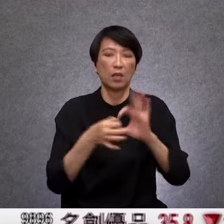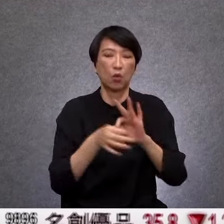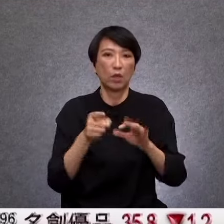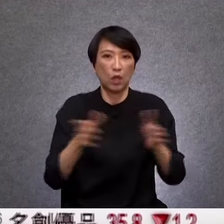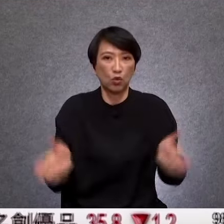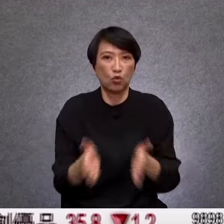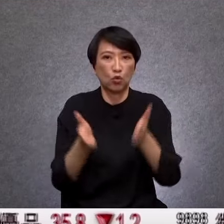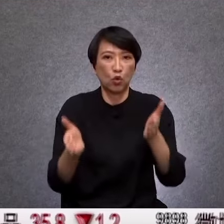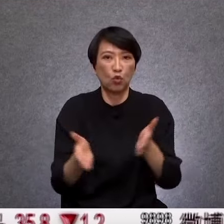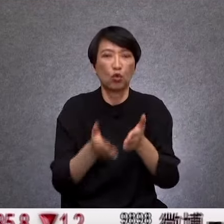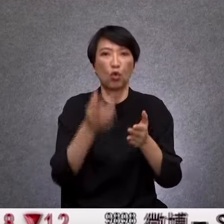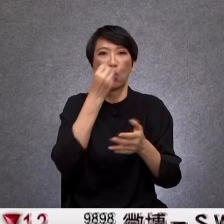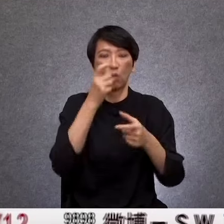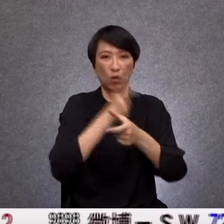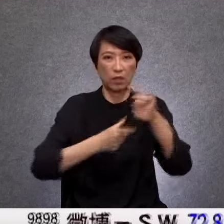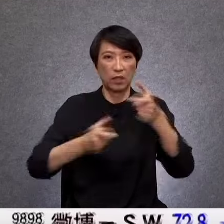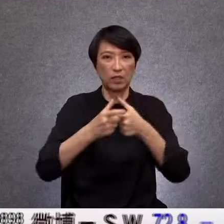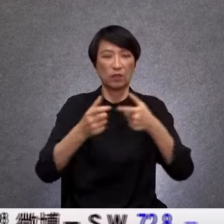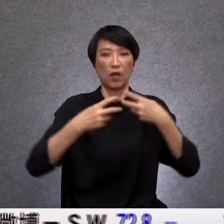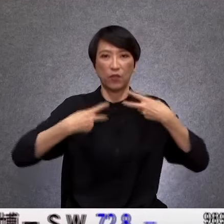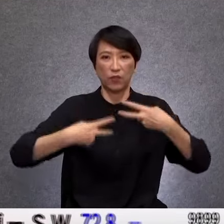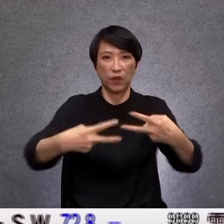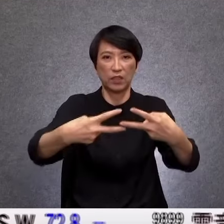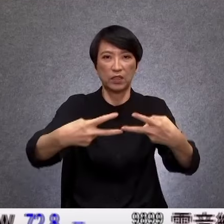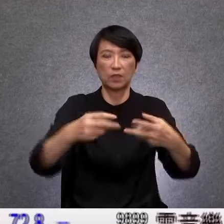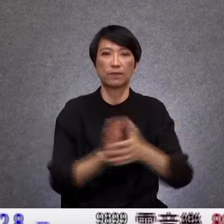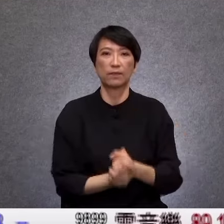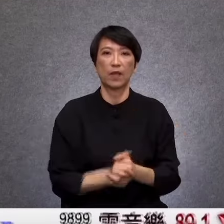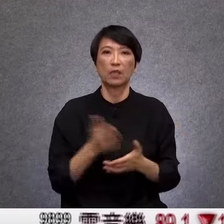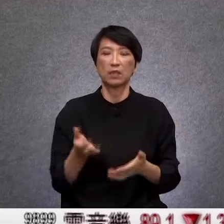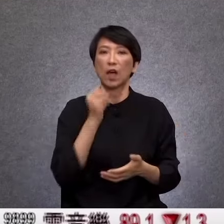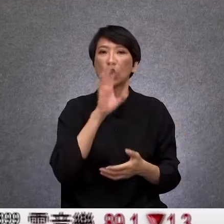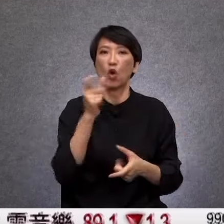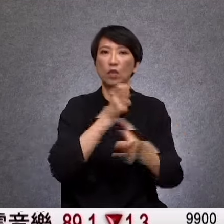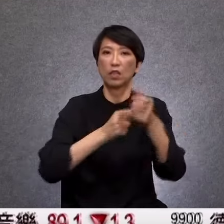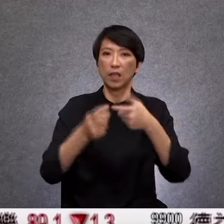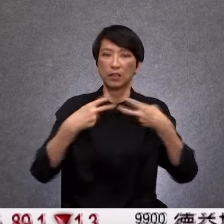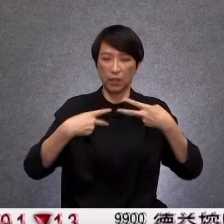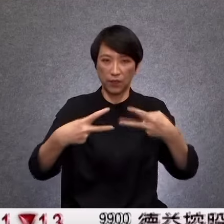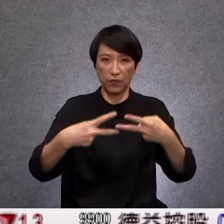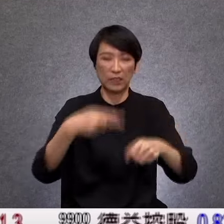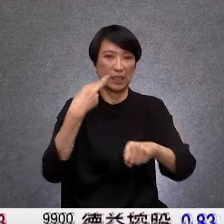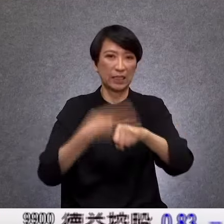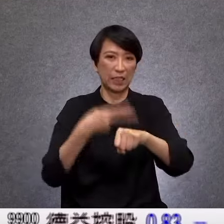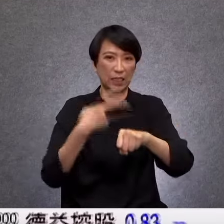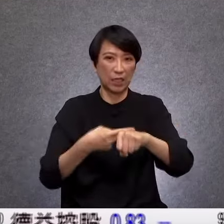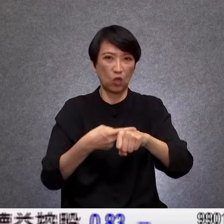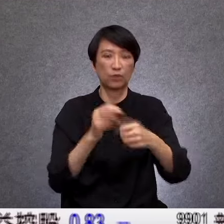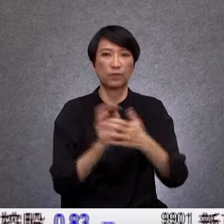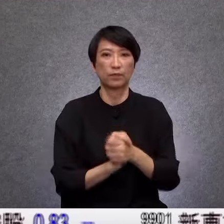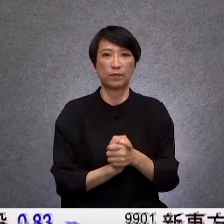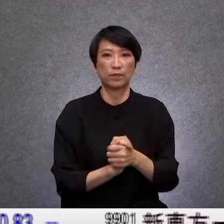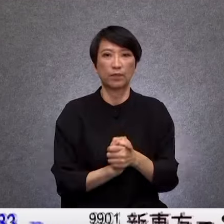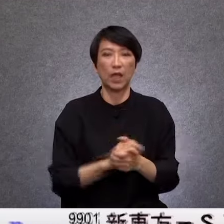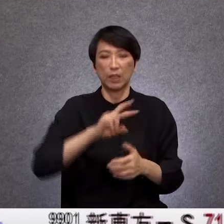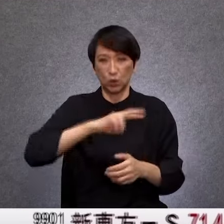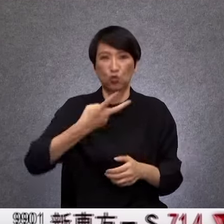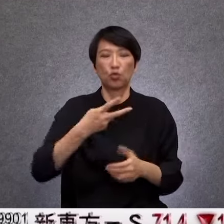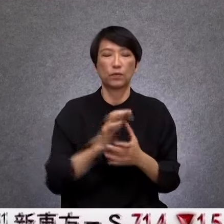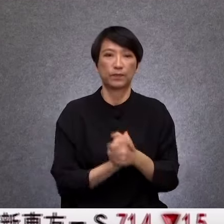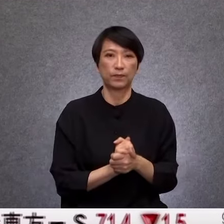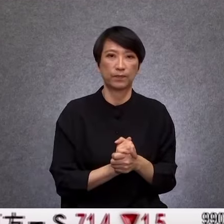有人才，在呢方面咧就會推動到我哋嘅經濟較好發展。呢個咧就係我哋講話，我哋經濟發展個